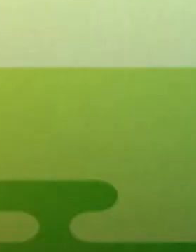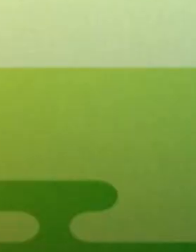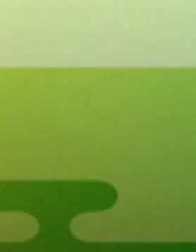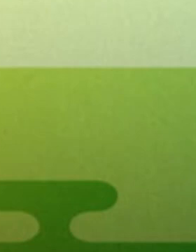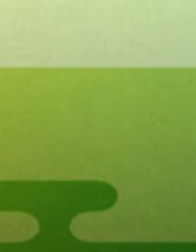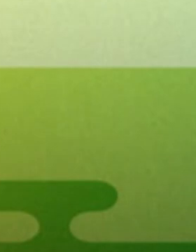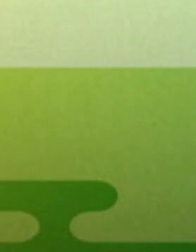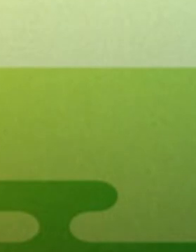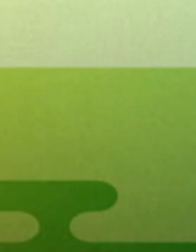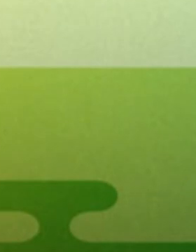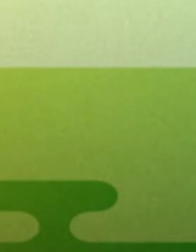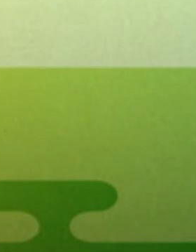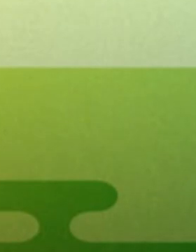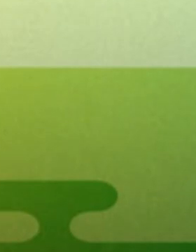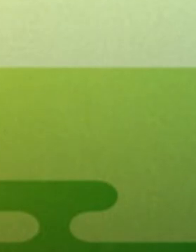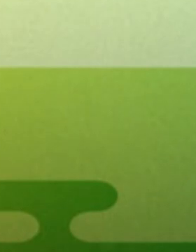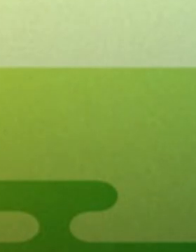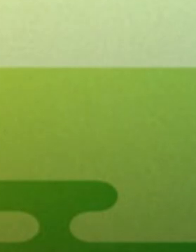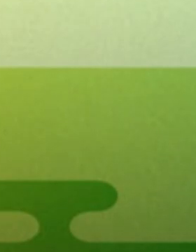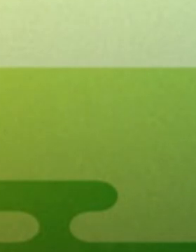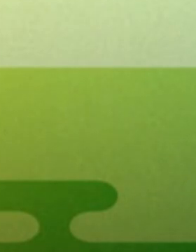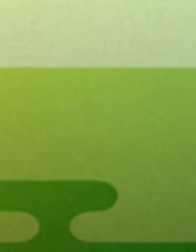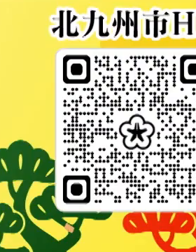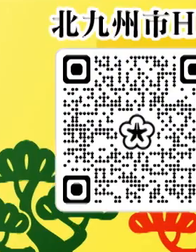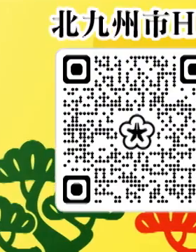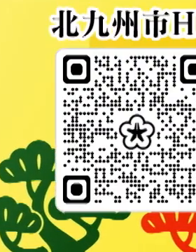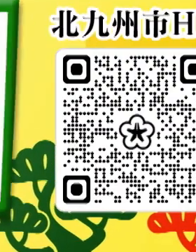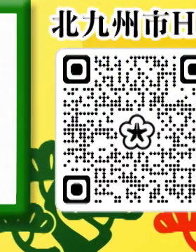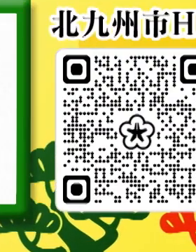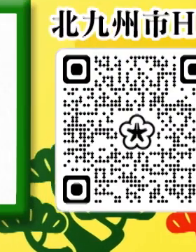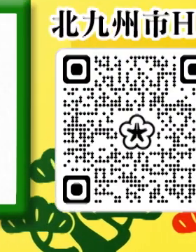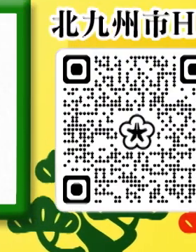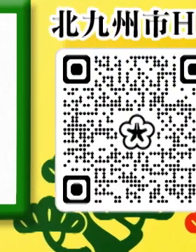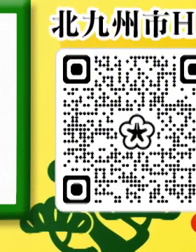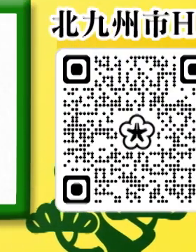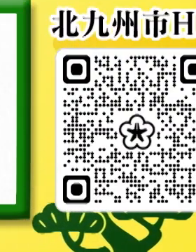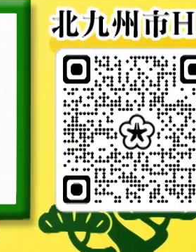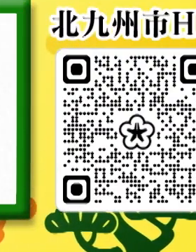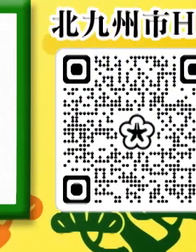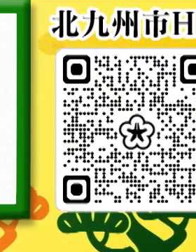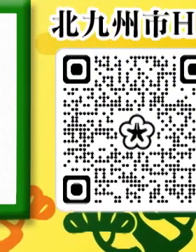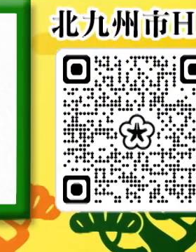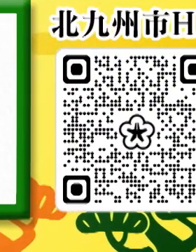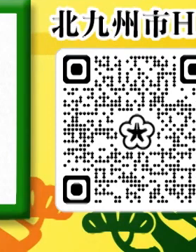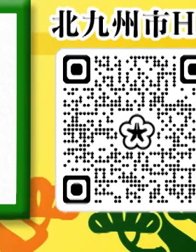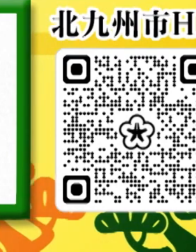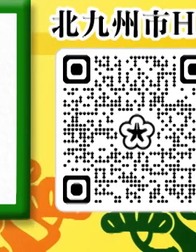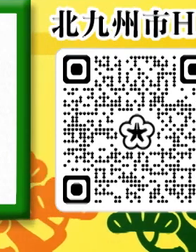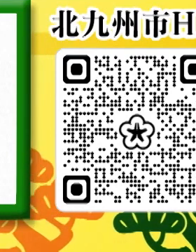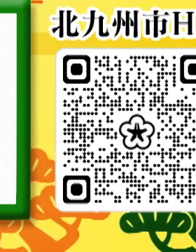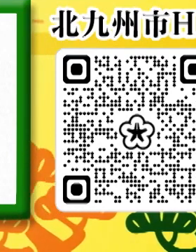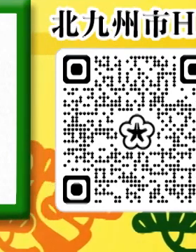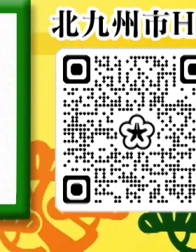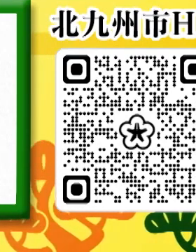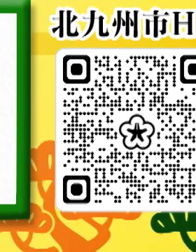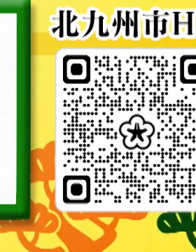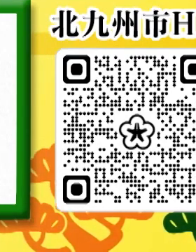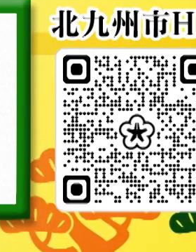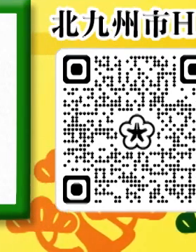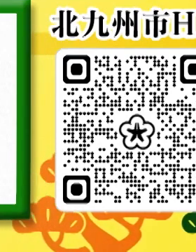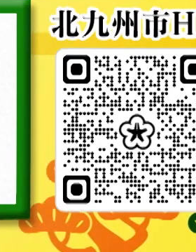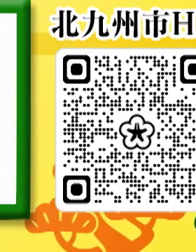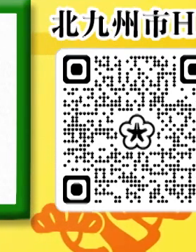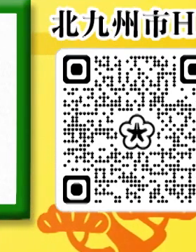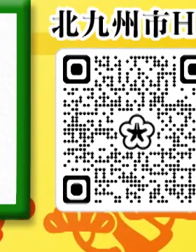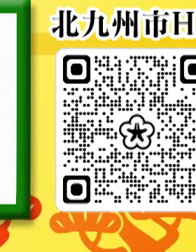。 今日の焦点、経済効果や町の魅力発信につながる北九州港